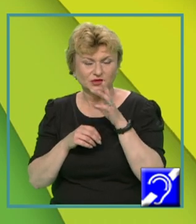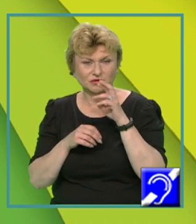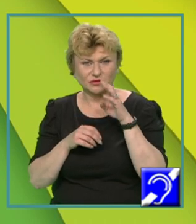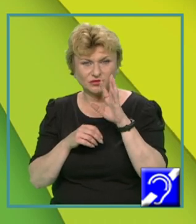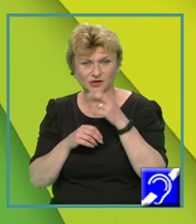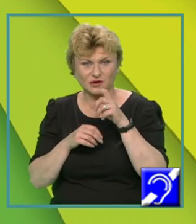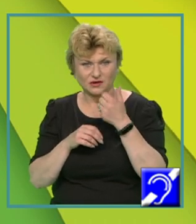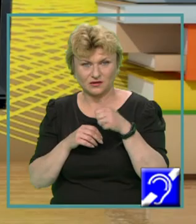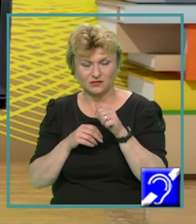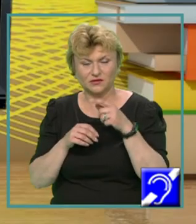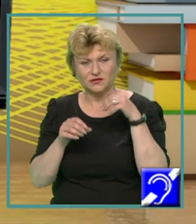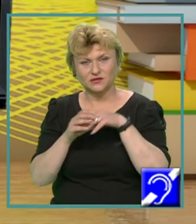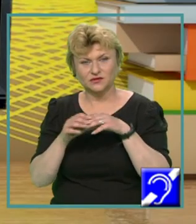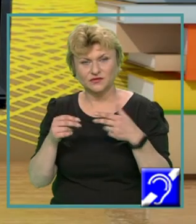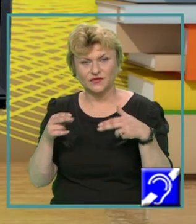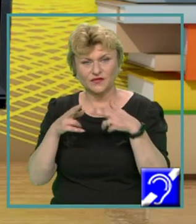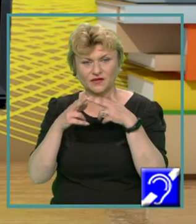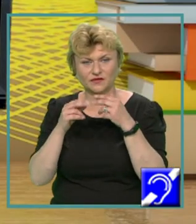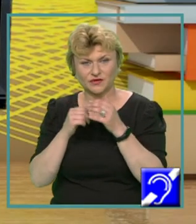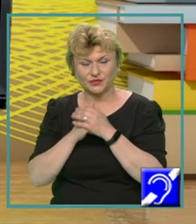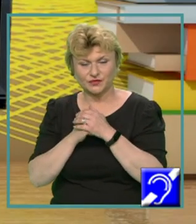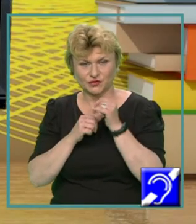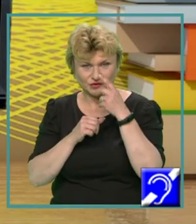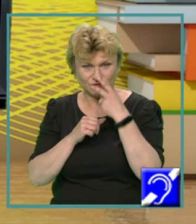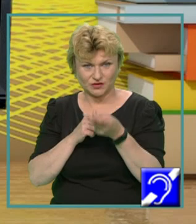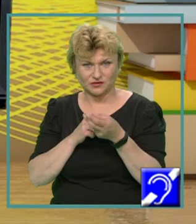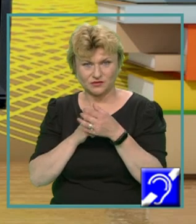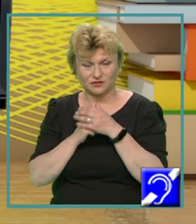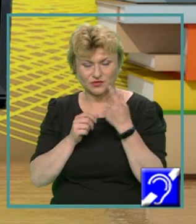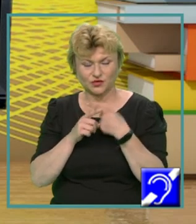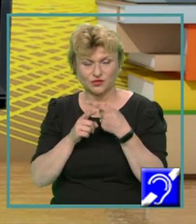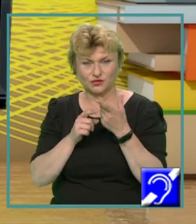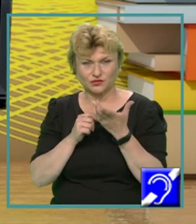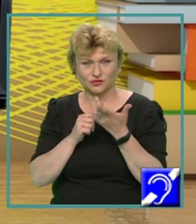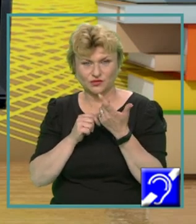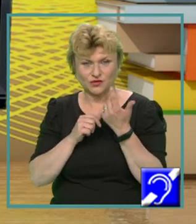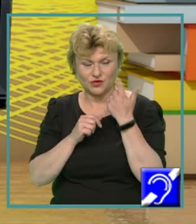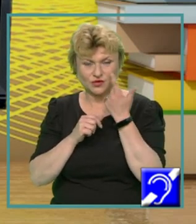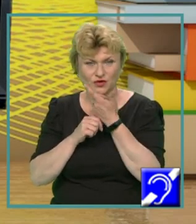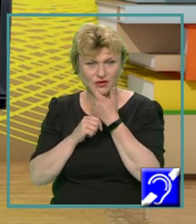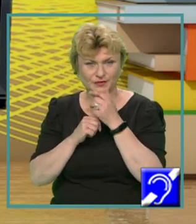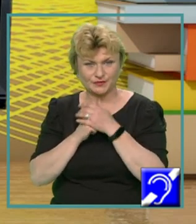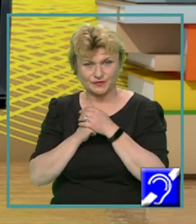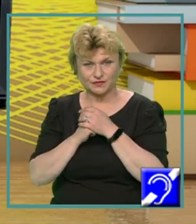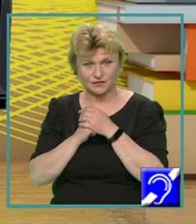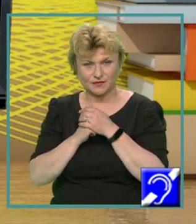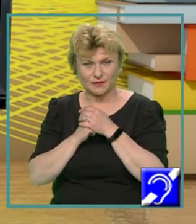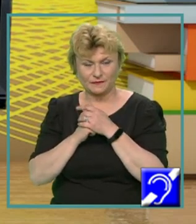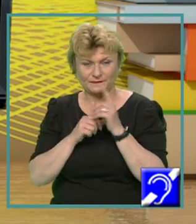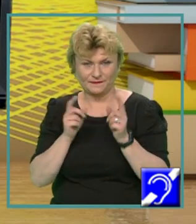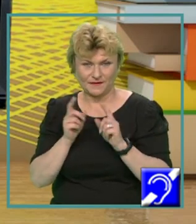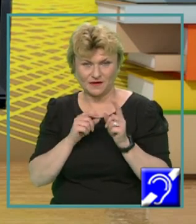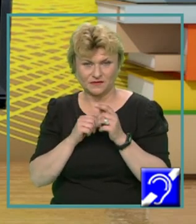formează senzația de văz. Ne uităm cu ochiul, dar vedem cu creierul. Ochi, nerv, tracturi, creier.